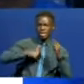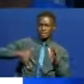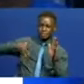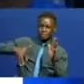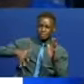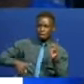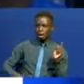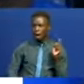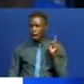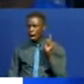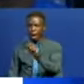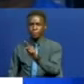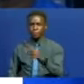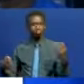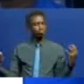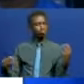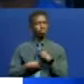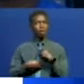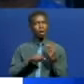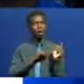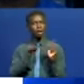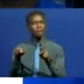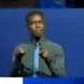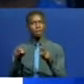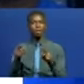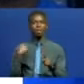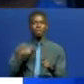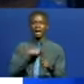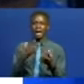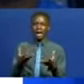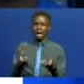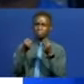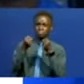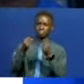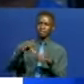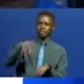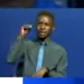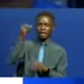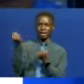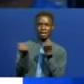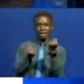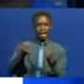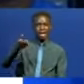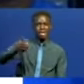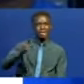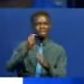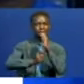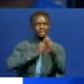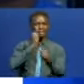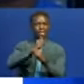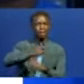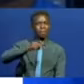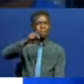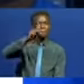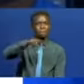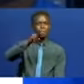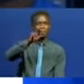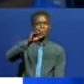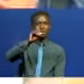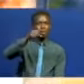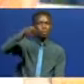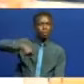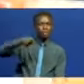tunaita ambush na tukaweza kupata gari aina ya Probox na watu wawili ambao walikuwa